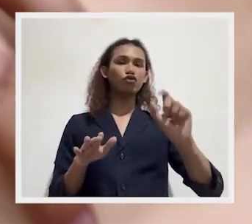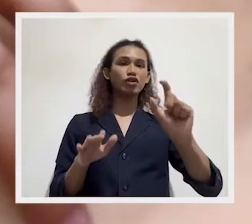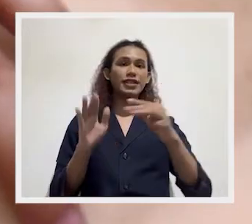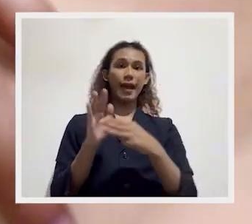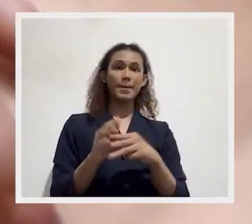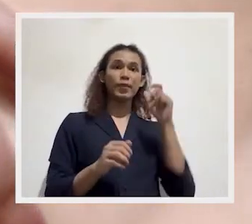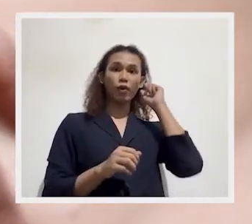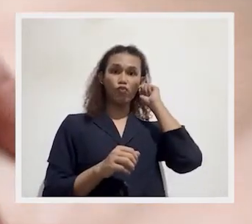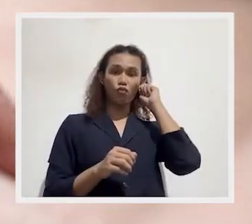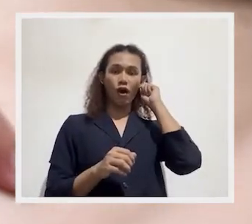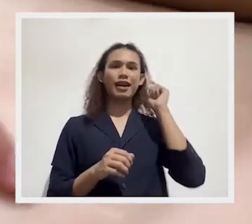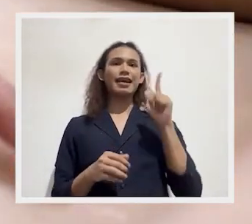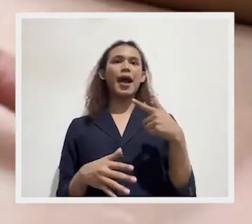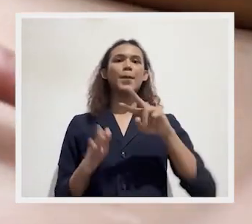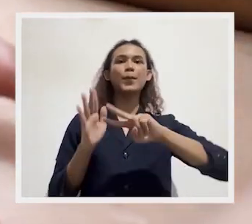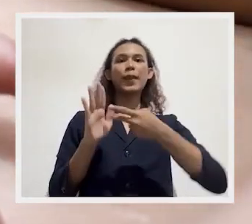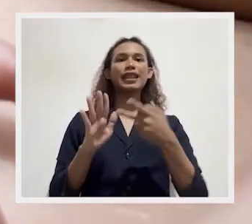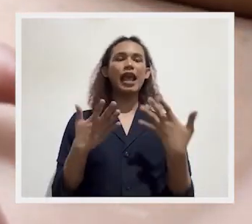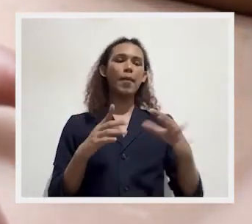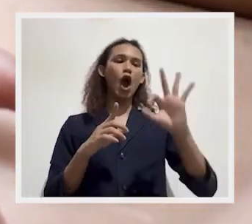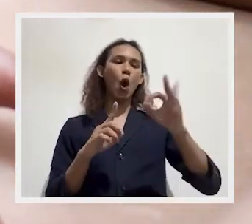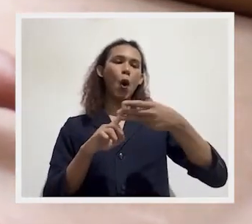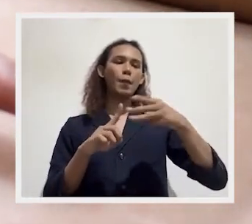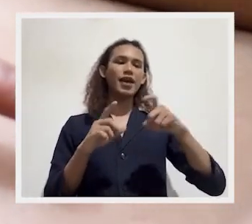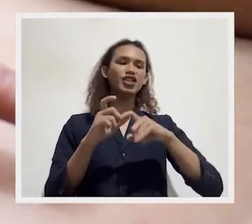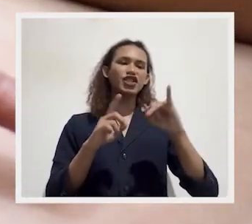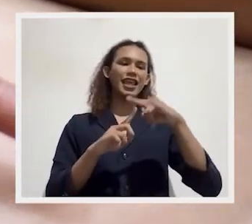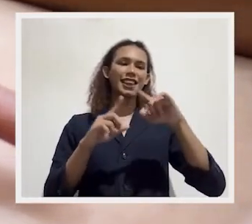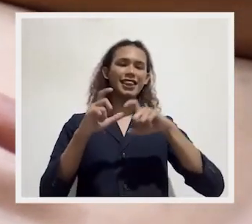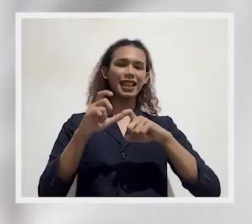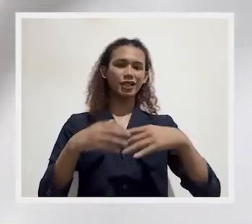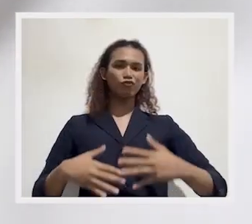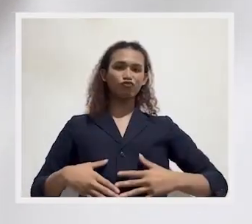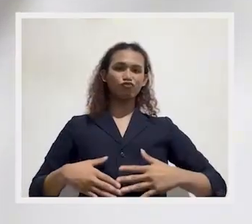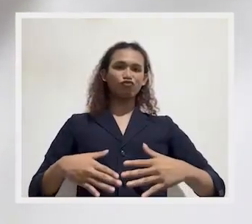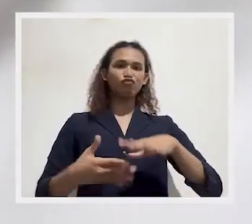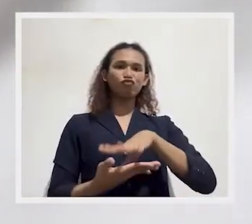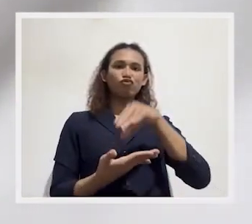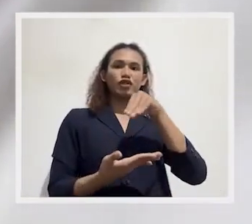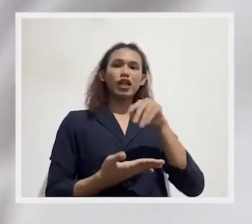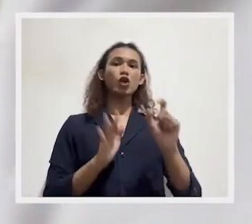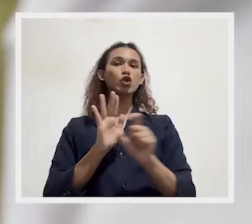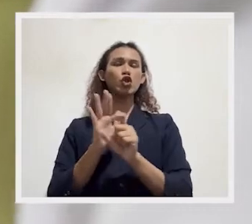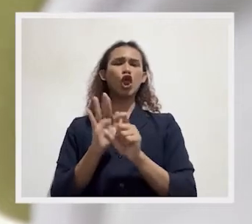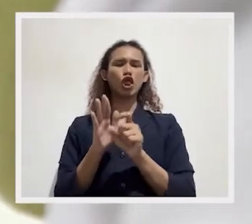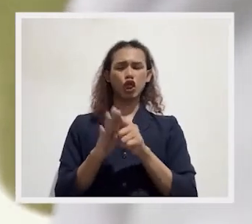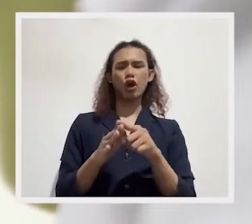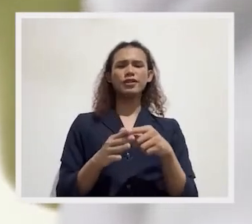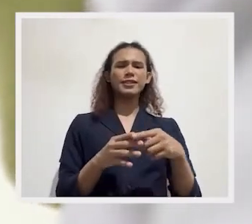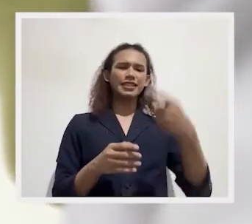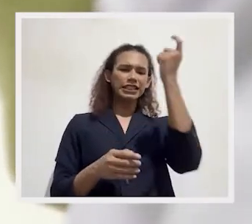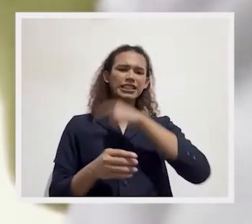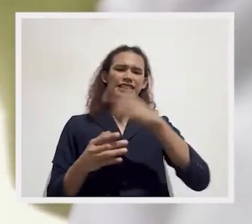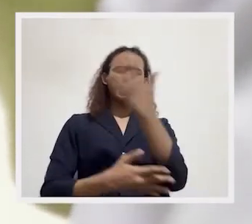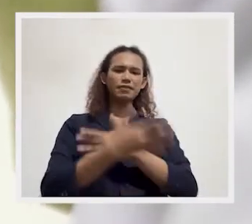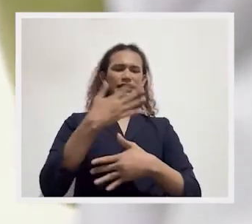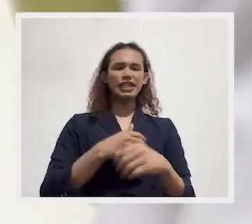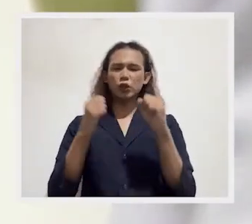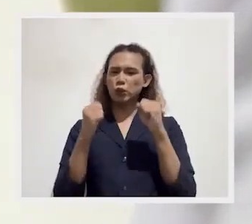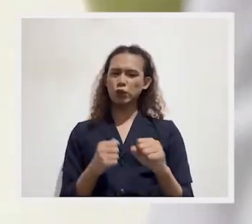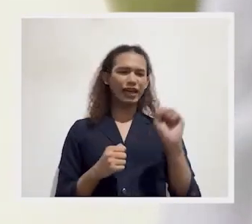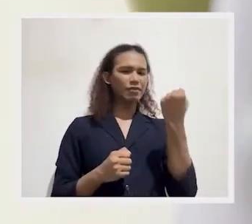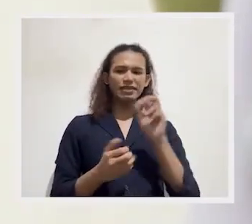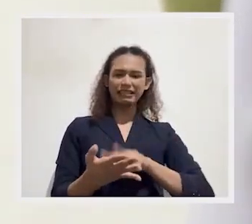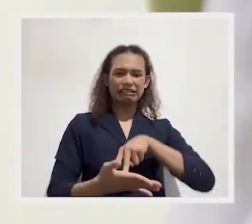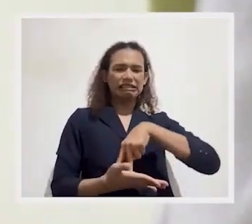pada perempuan, maka pasien mengalami obesitas sentral. Bila pasien tidak dapat berdiri atau duduk,